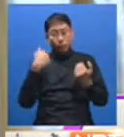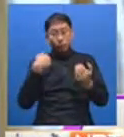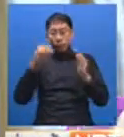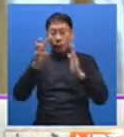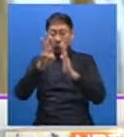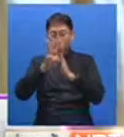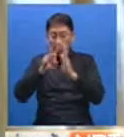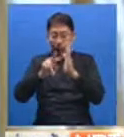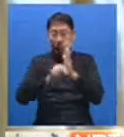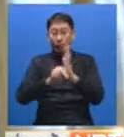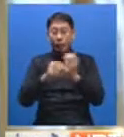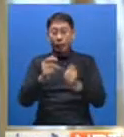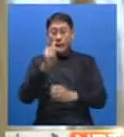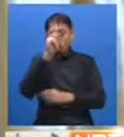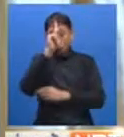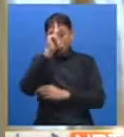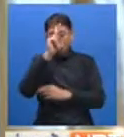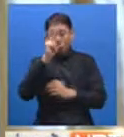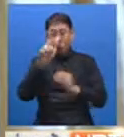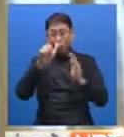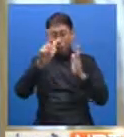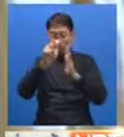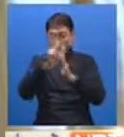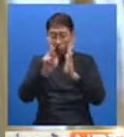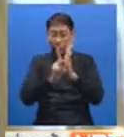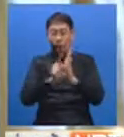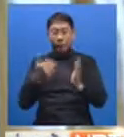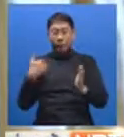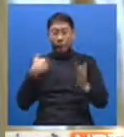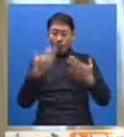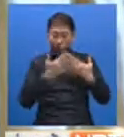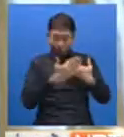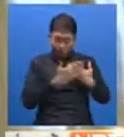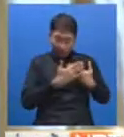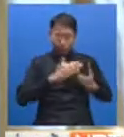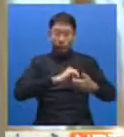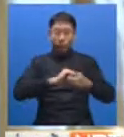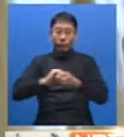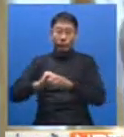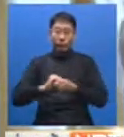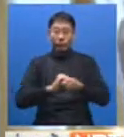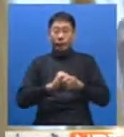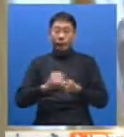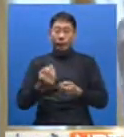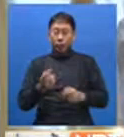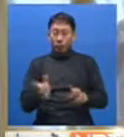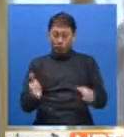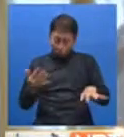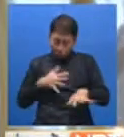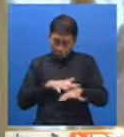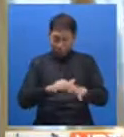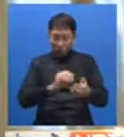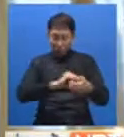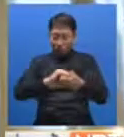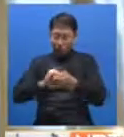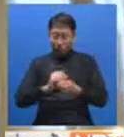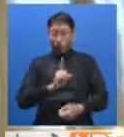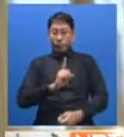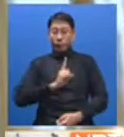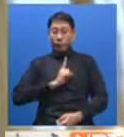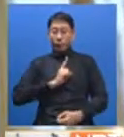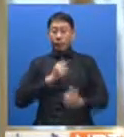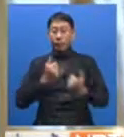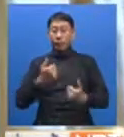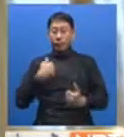ยเคารพกฎเกณฑ์มีความรักความสามัคคีเป็นอันหนึ่งอันเดียวกันเรื่อง